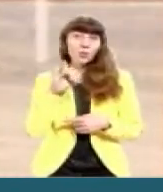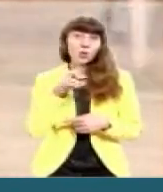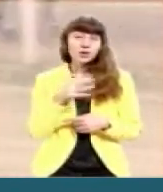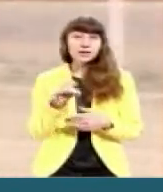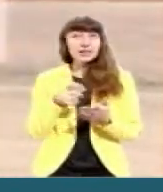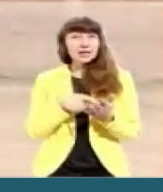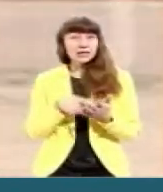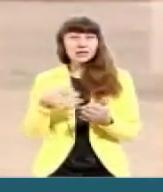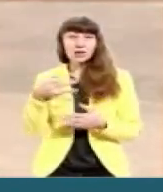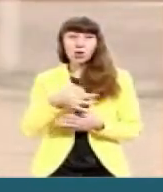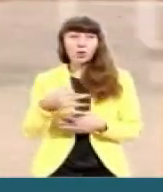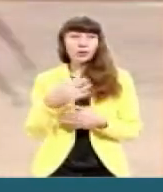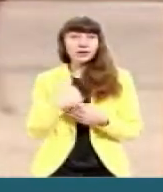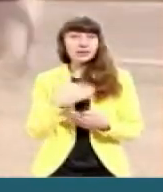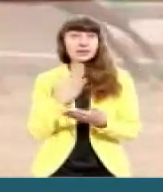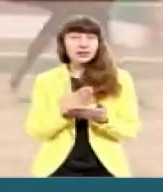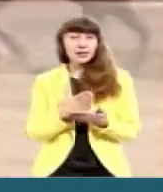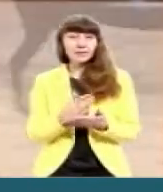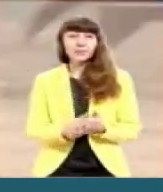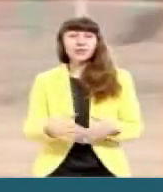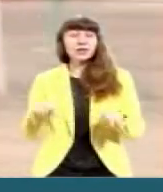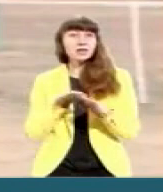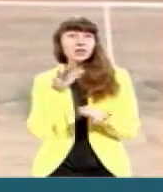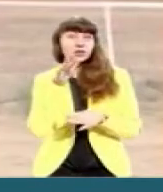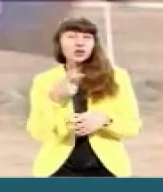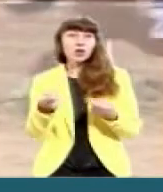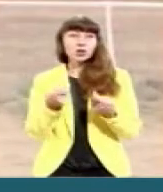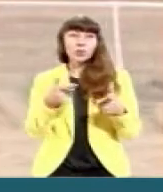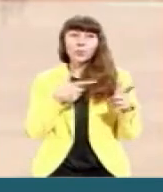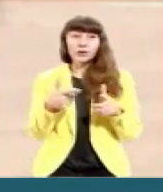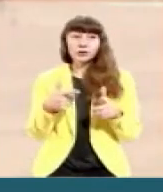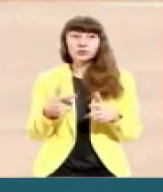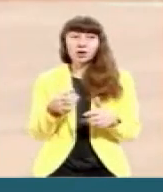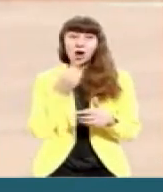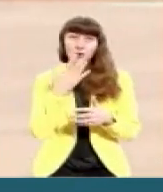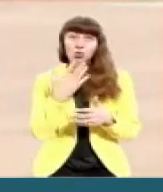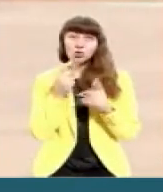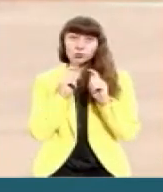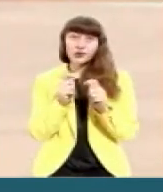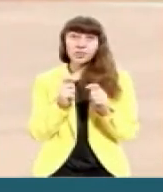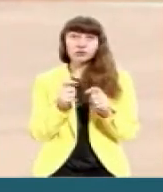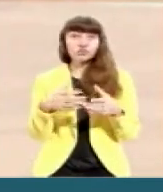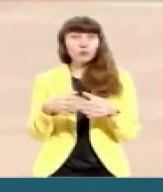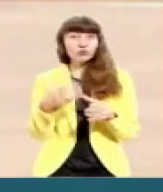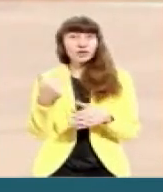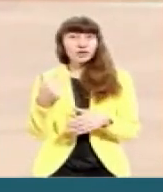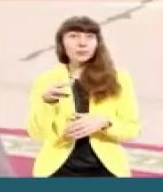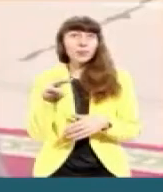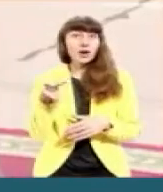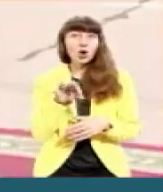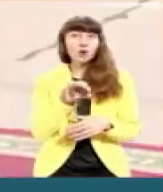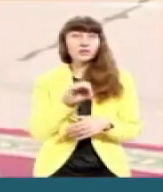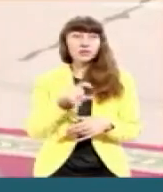и Карагандинской областей. И не зря. Ведь на закрытие сезона организаторы подготовили внушительный общий призовой фонд 30 миллионов